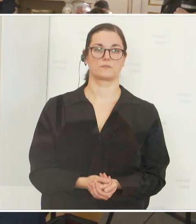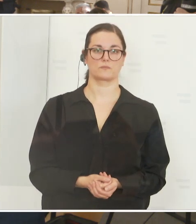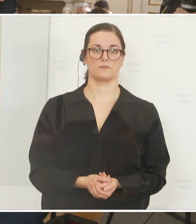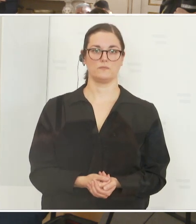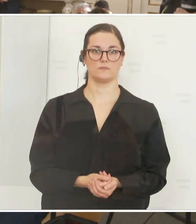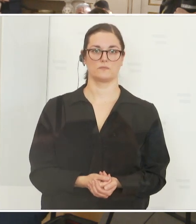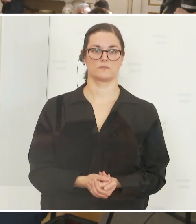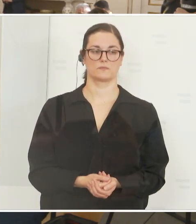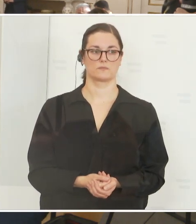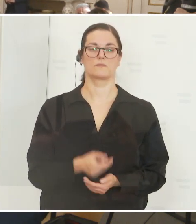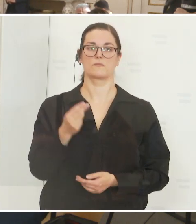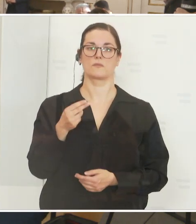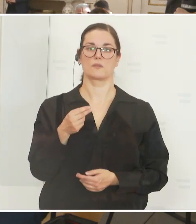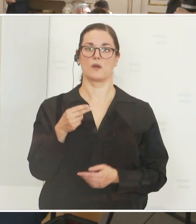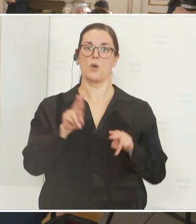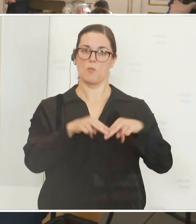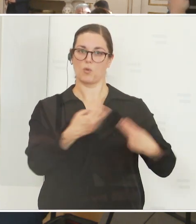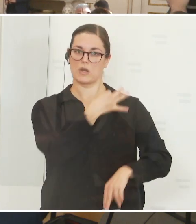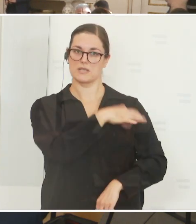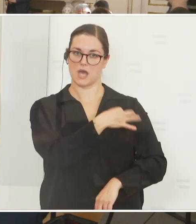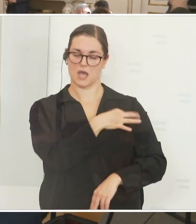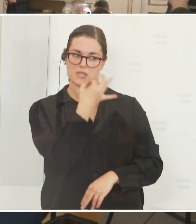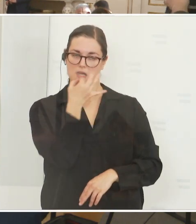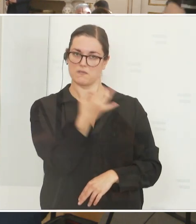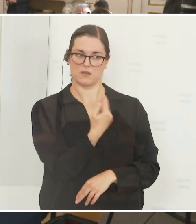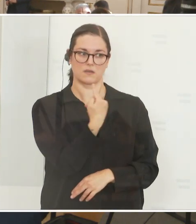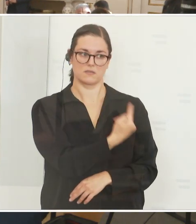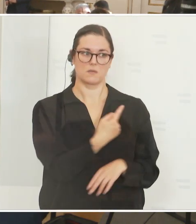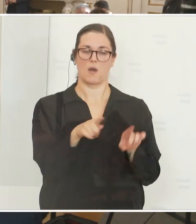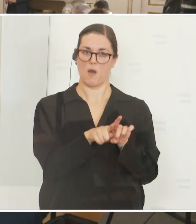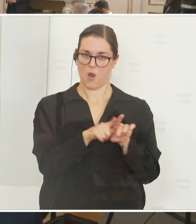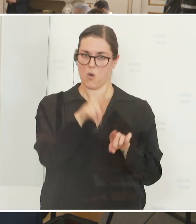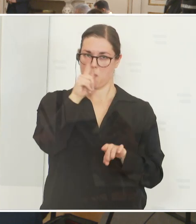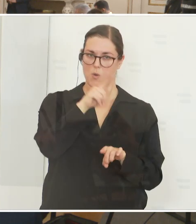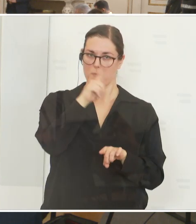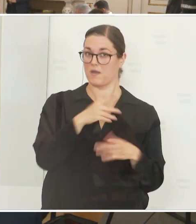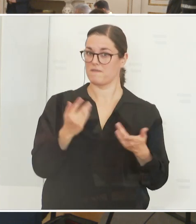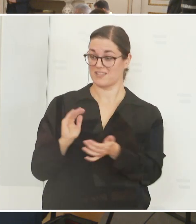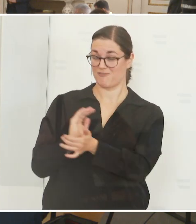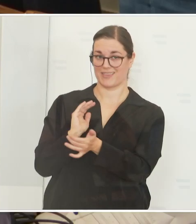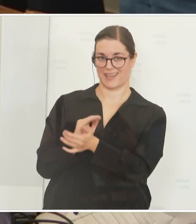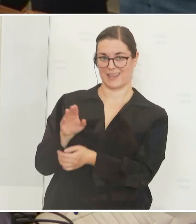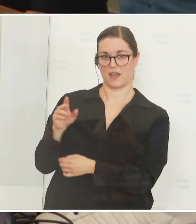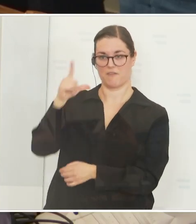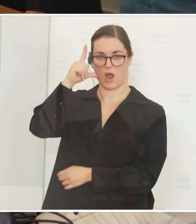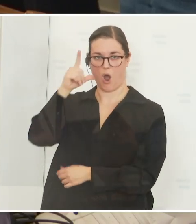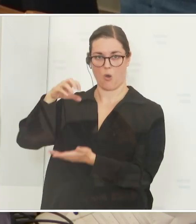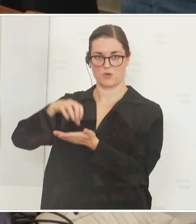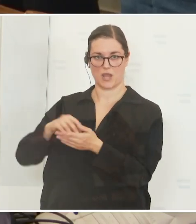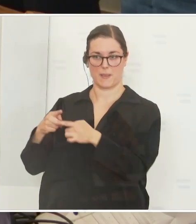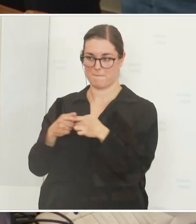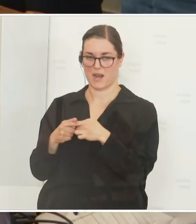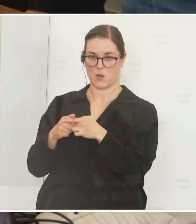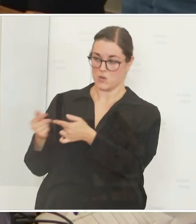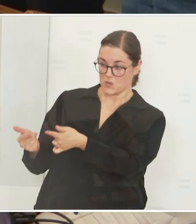Herr Bundeskanzler, wie wir wissen, haben Sie ja versucht, auch Vertreter des Regimes aus Minsk nach Wien zu dieser Konferenz zu bringen. Es gab ja dieses Treffen